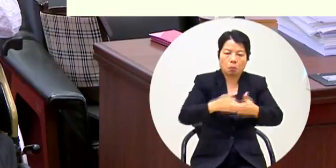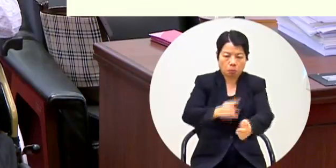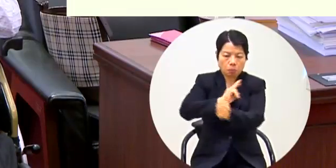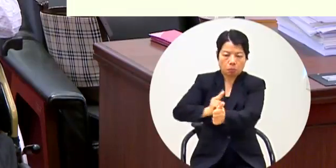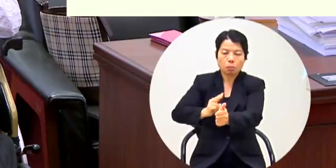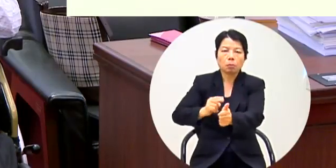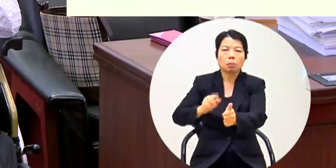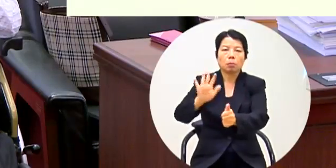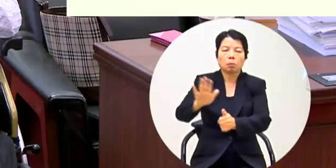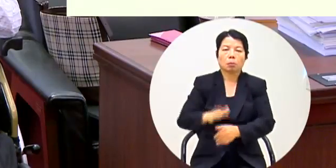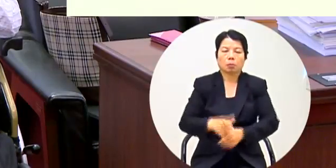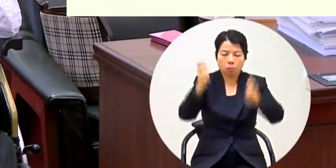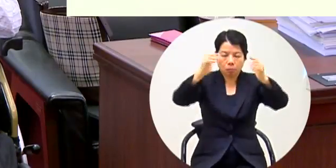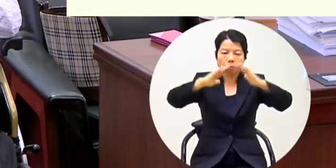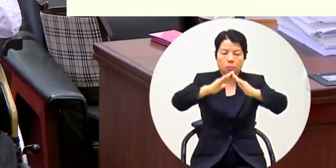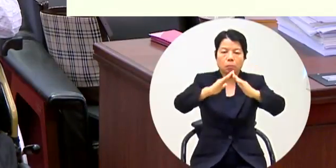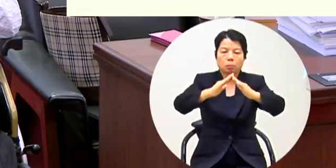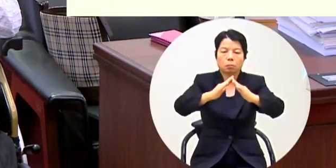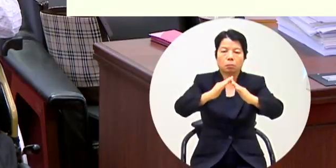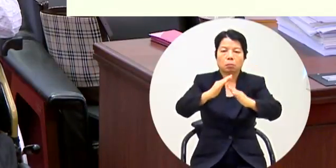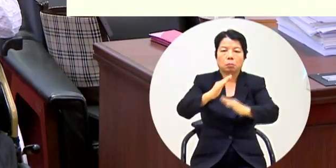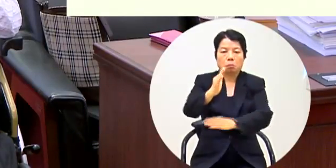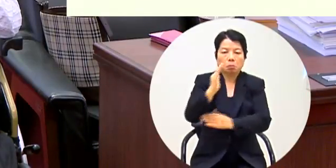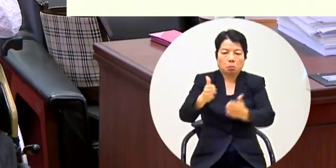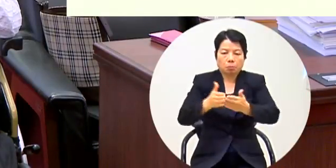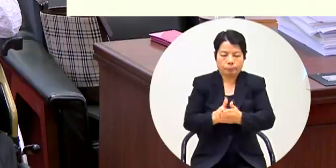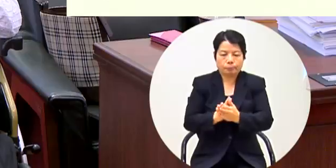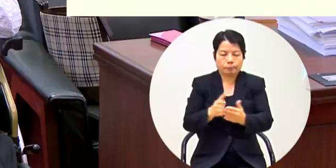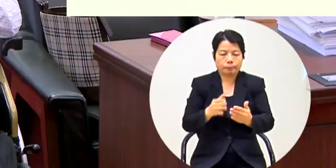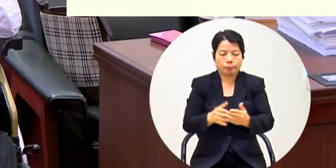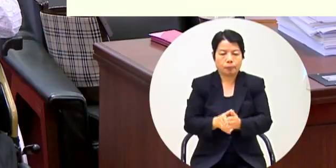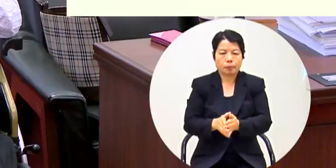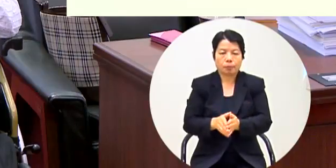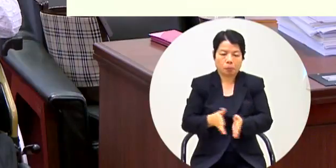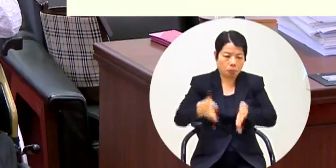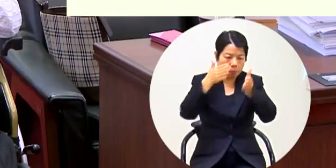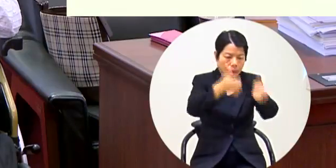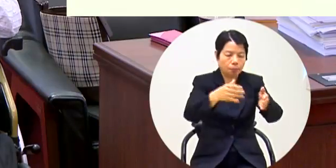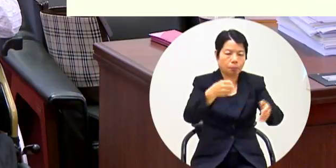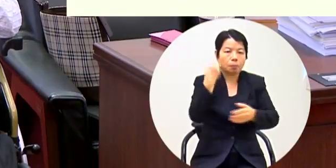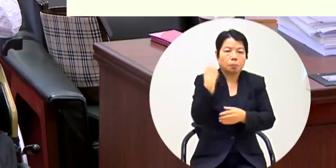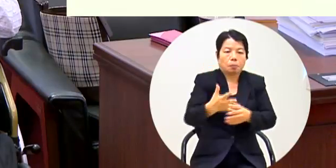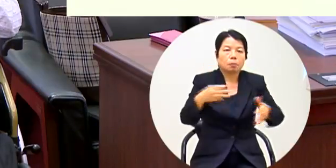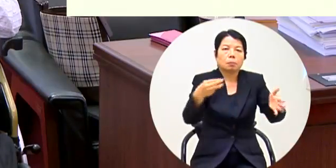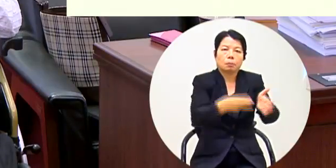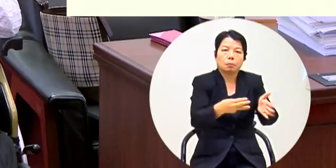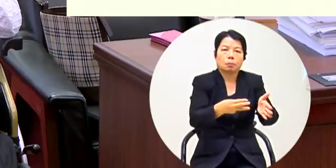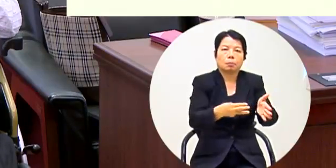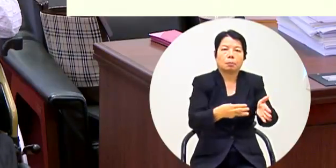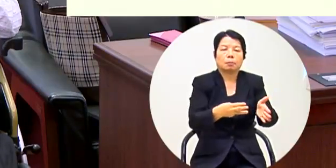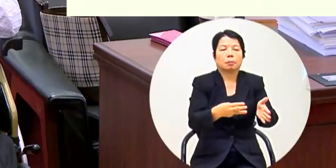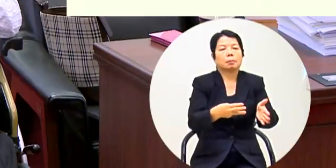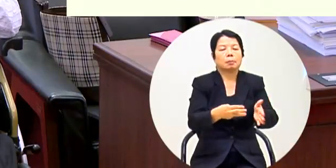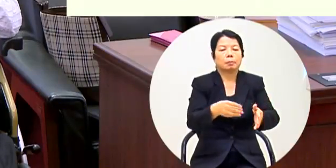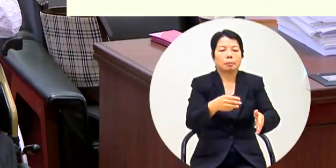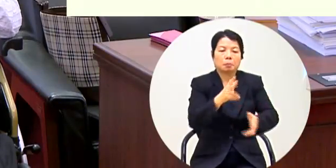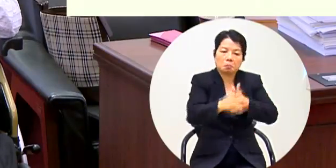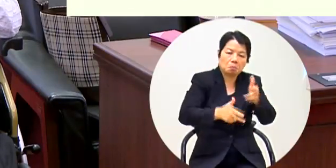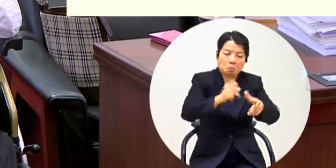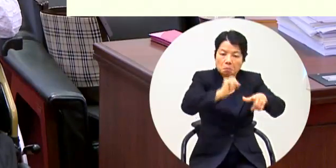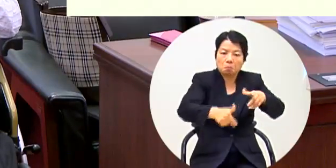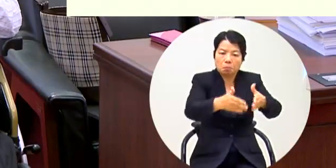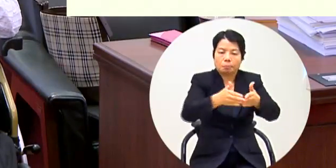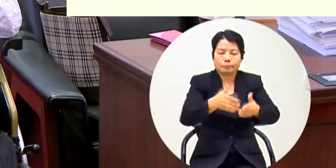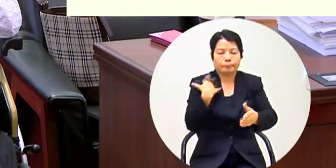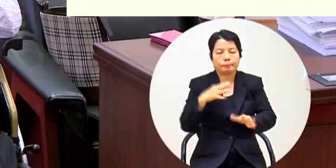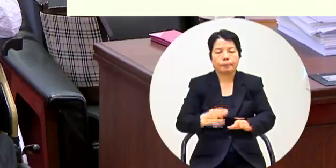多的要求新达电厂哈，好，针对这样的一个 AQI 空气品质的一个程度呢，那在尤其像